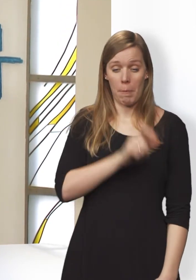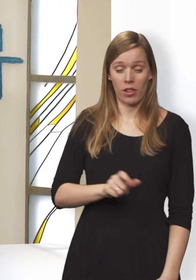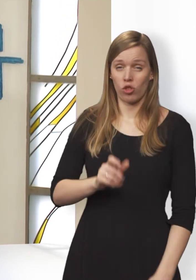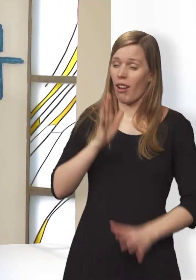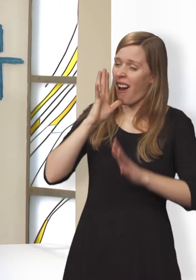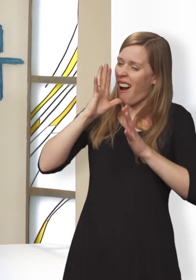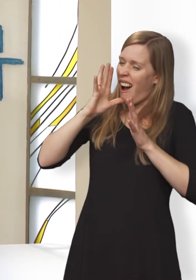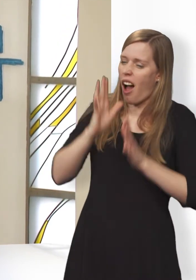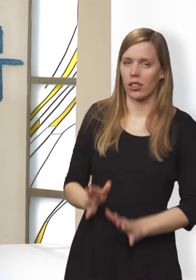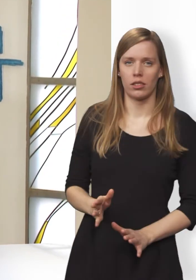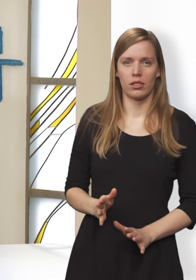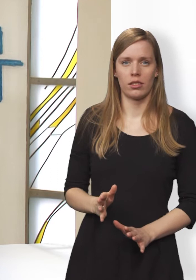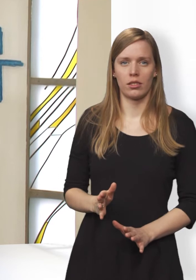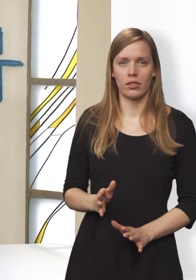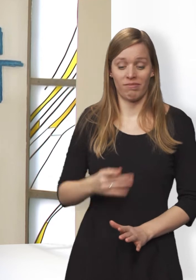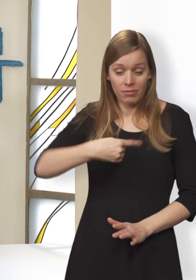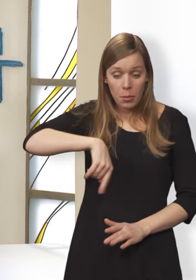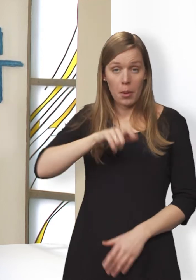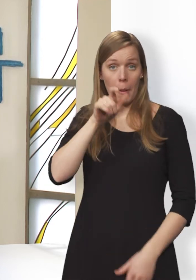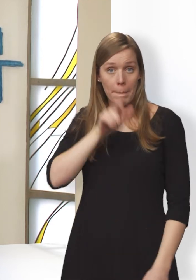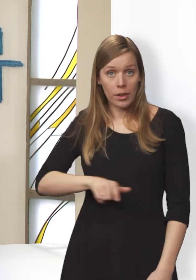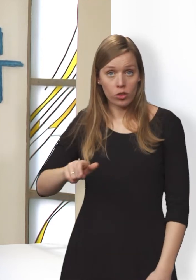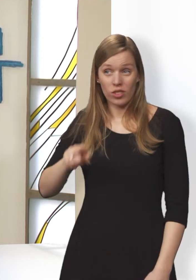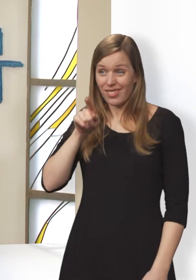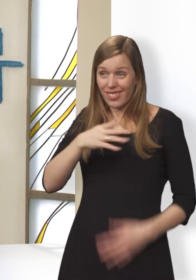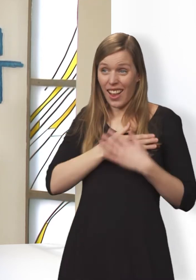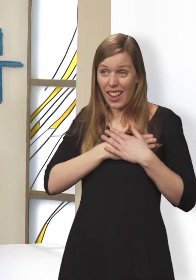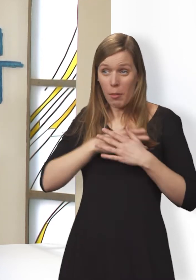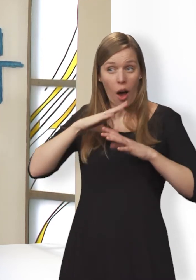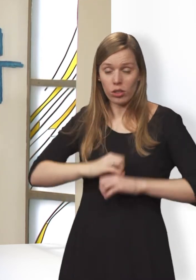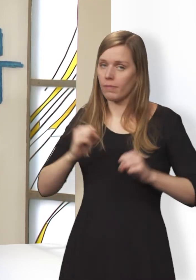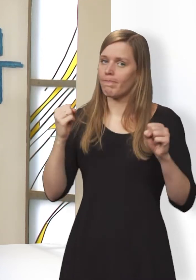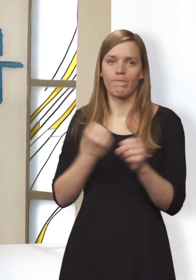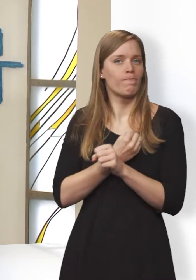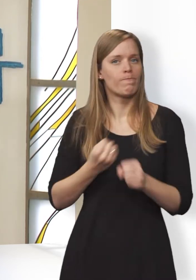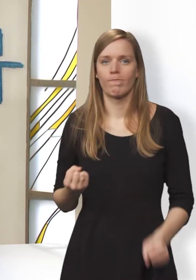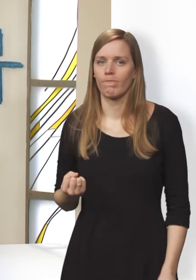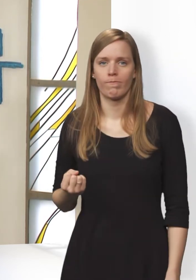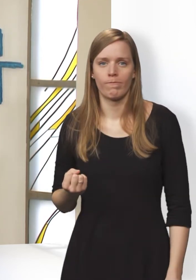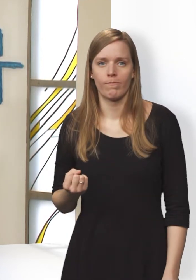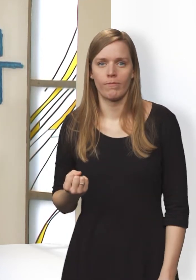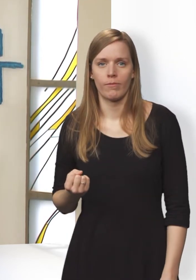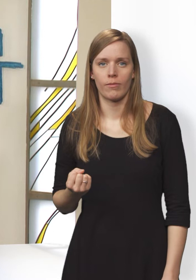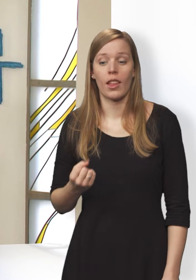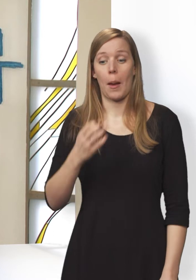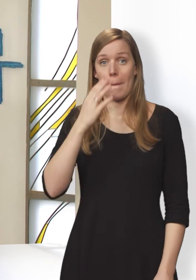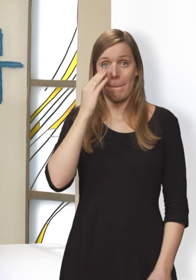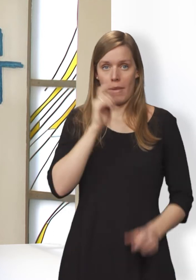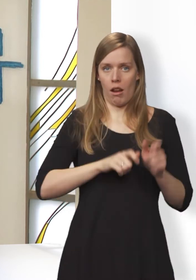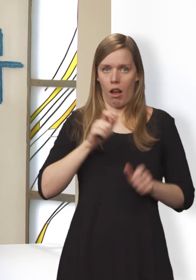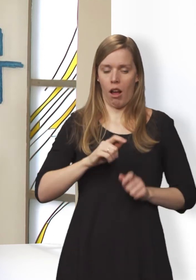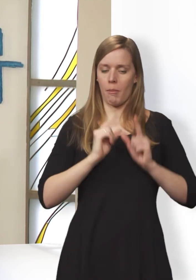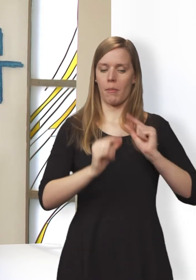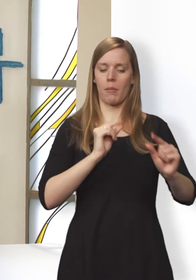wir menschen kommen mit dieser liebe nicht zurecht die schritte der männer kommen wieder mehr sie kommen zurück